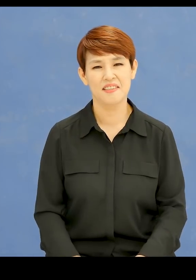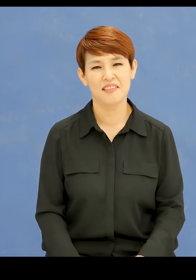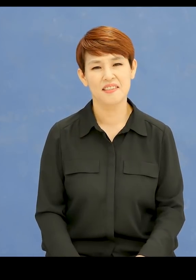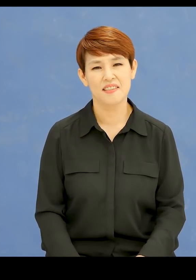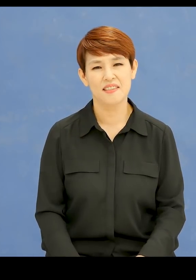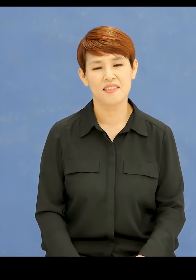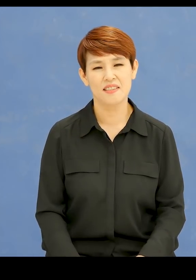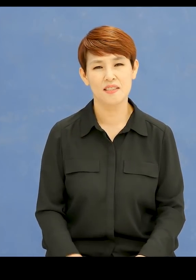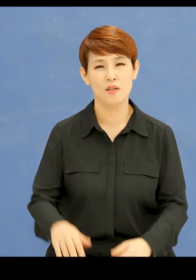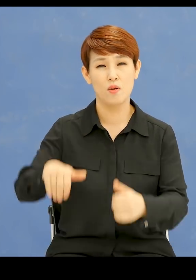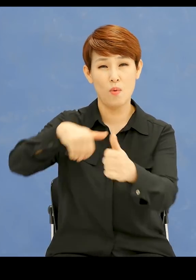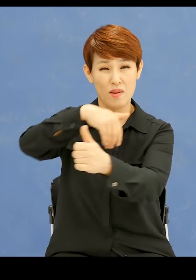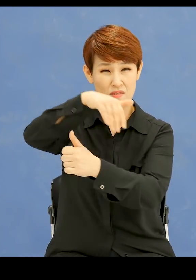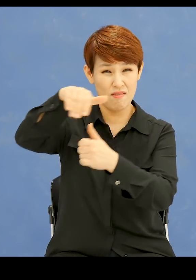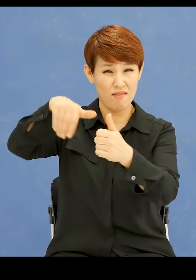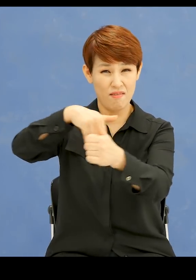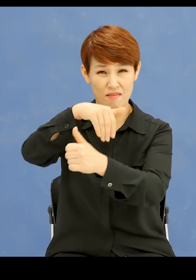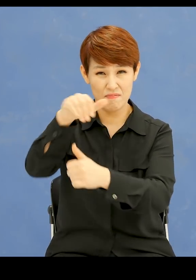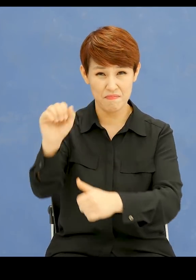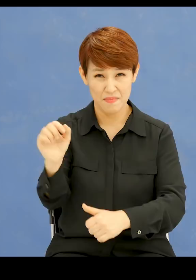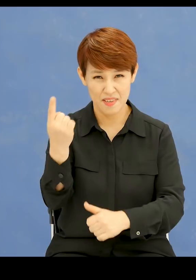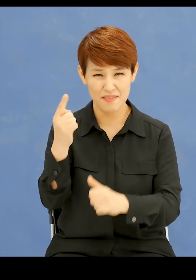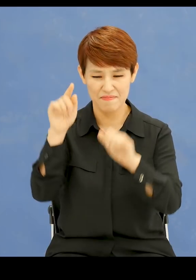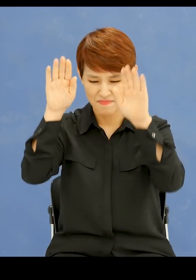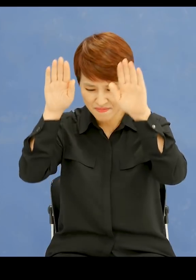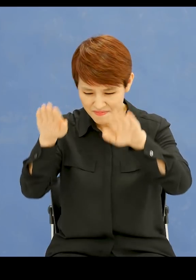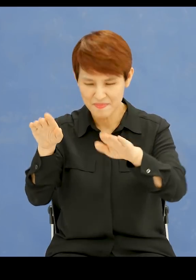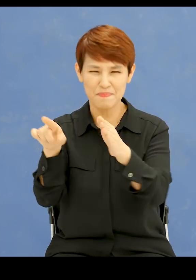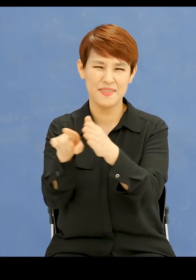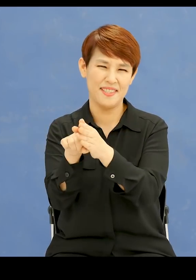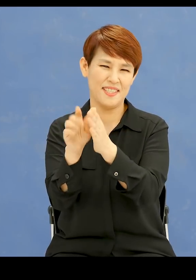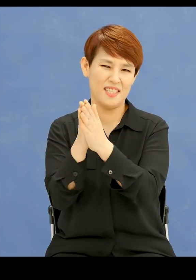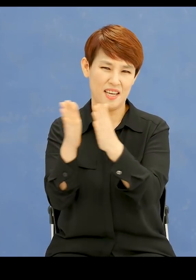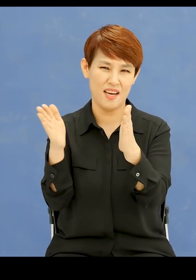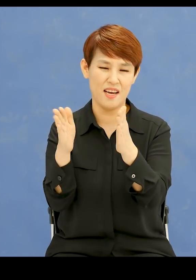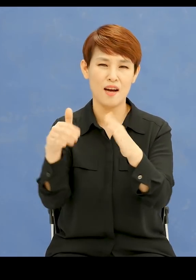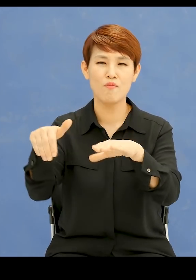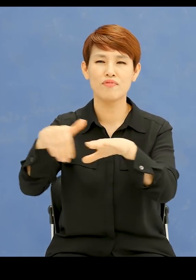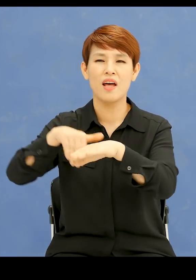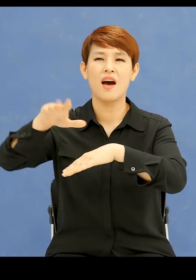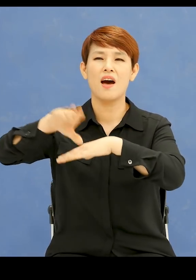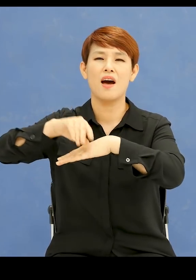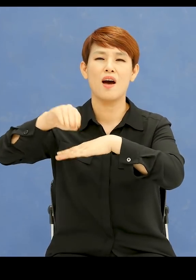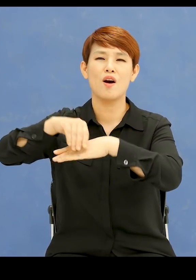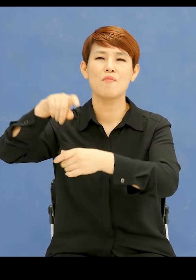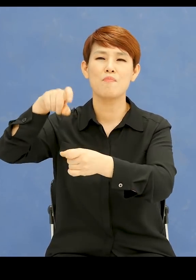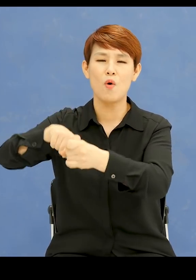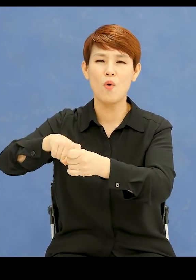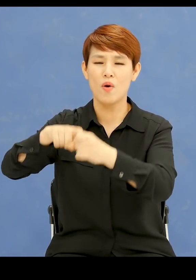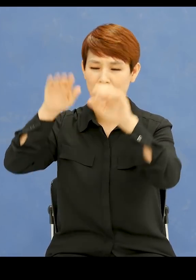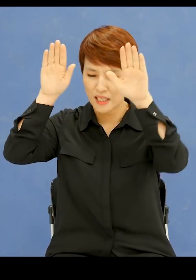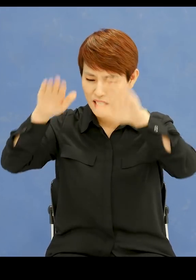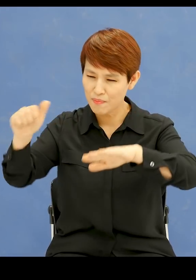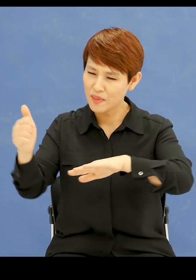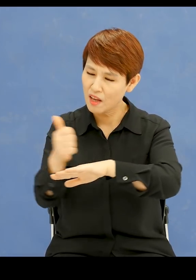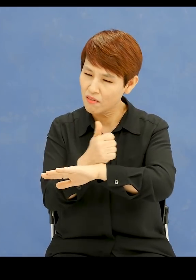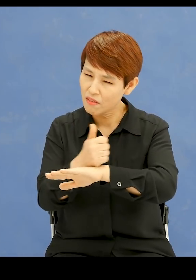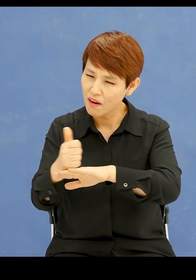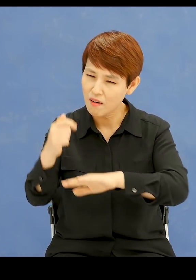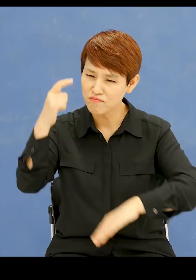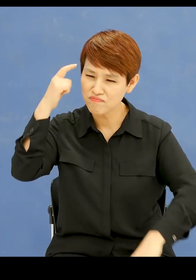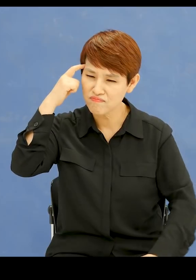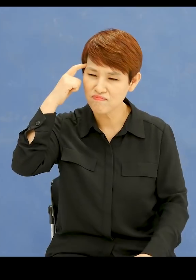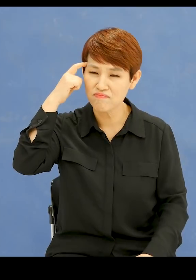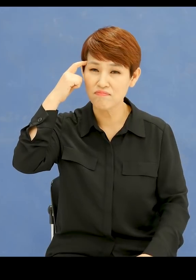그냥 상황이 환경이 이제 그렇게 만들어서 그냥 그 문화에 적응하기 위해서 이슬람을 다니셨나 그냥